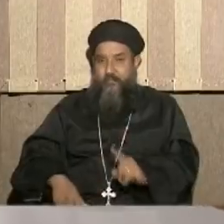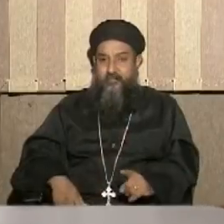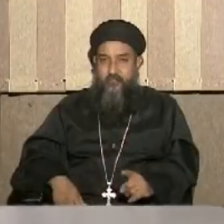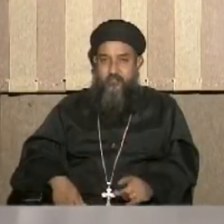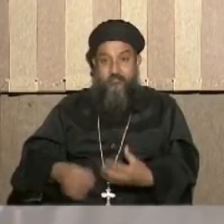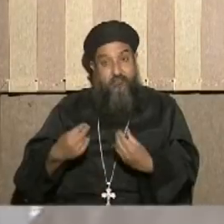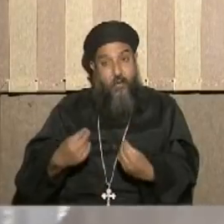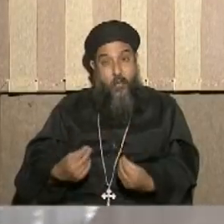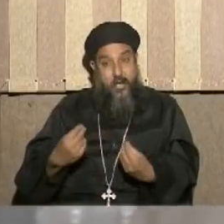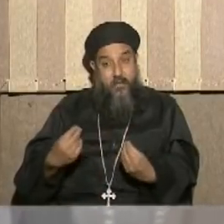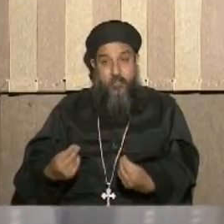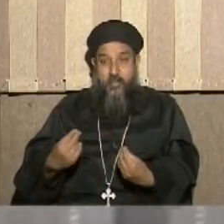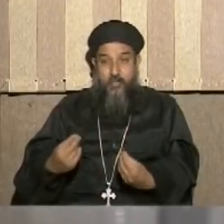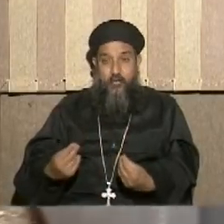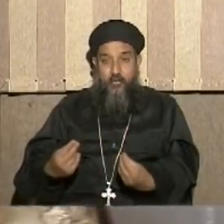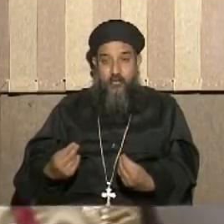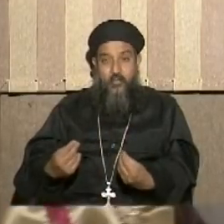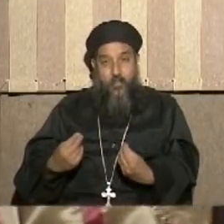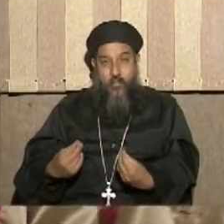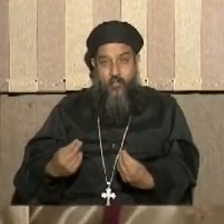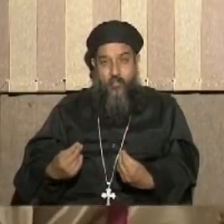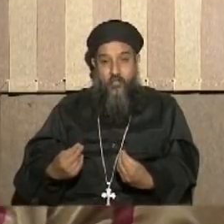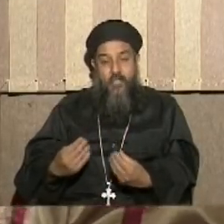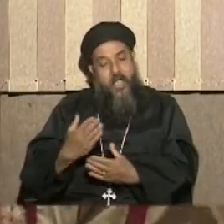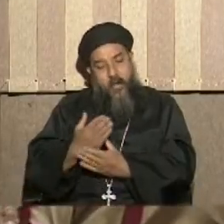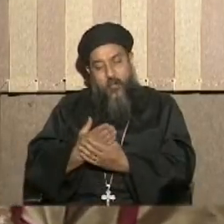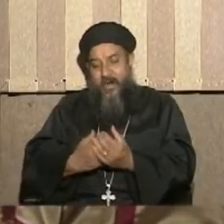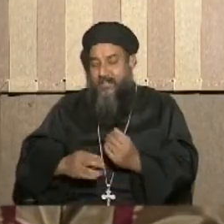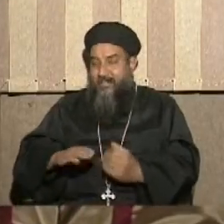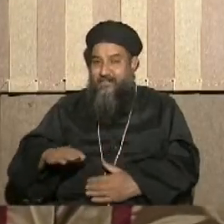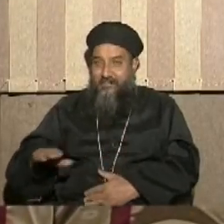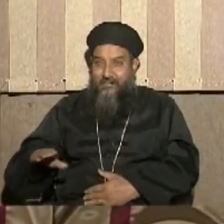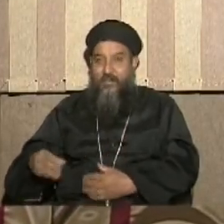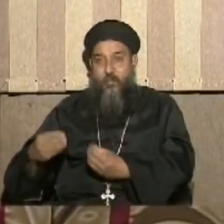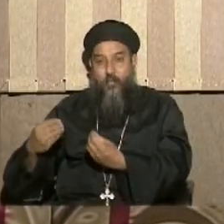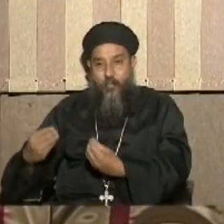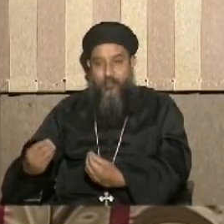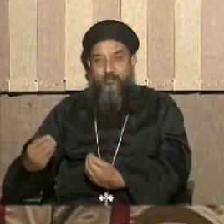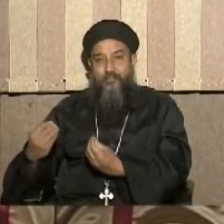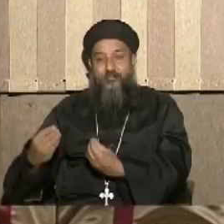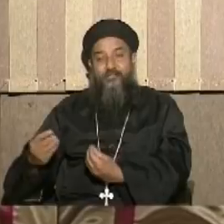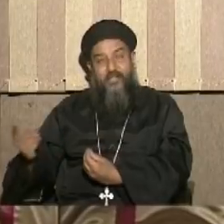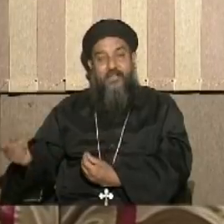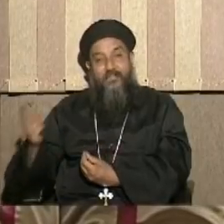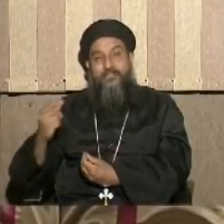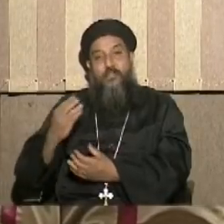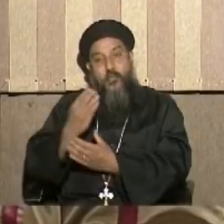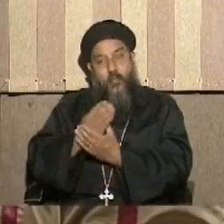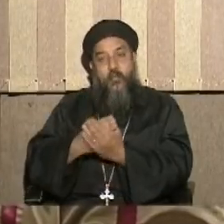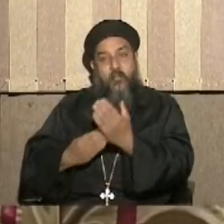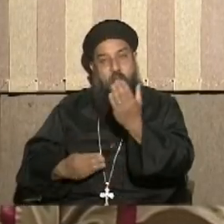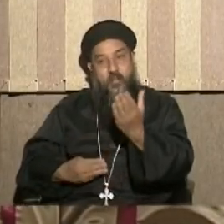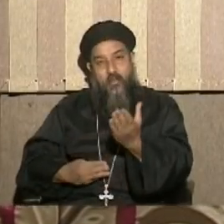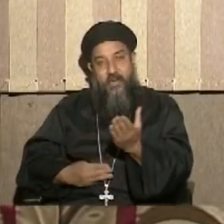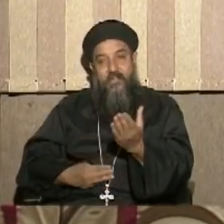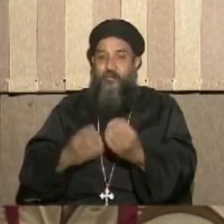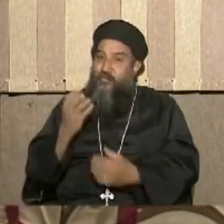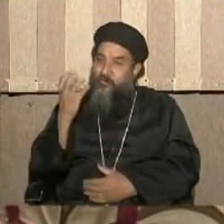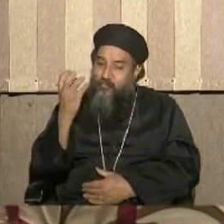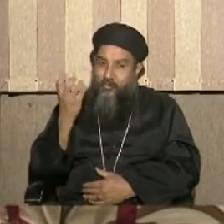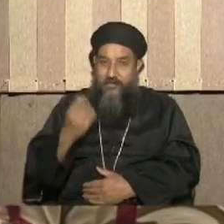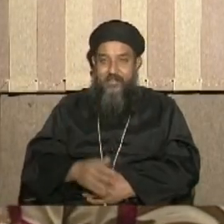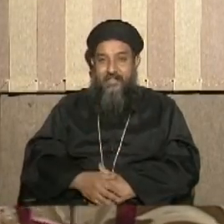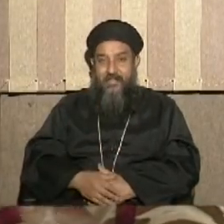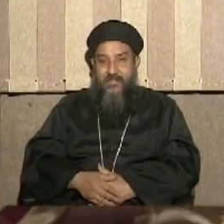تاني. مولاي الامبراطور، الموضوع مش مستني دراستك. اركاديوس وهنوريوس لسه